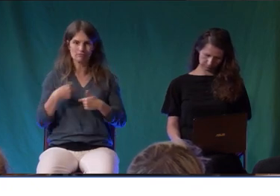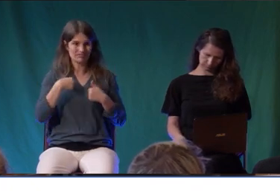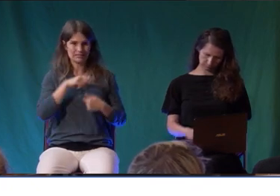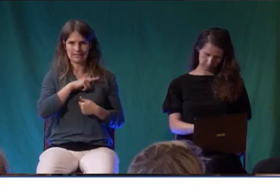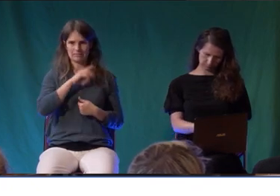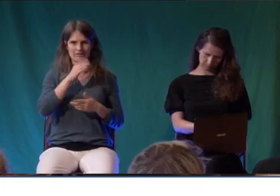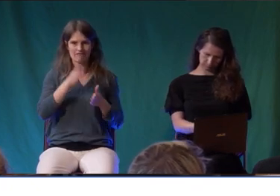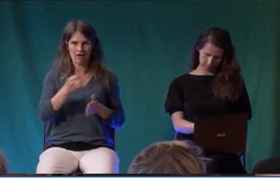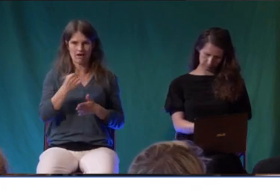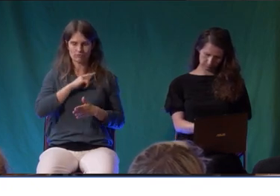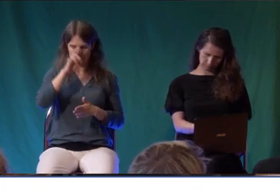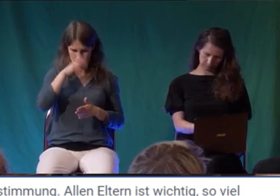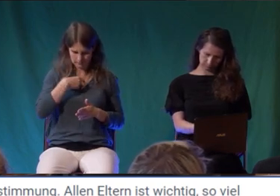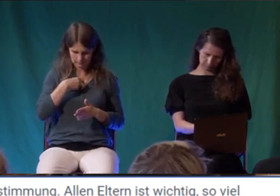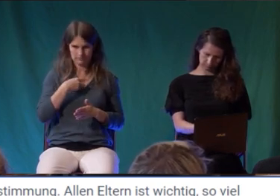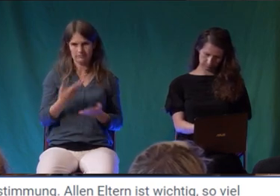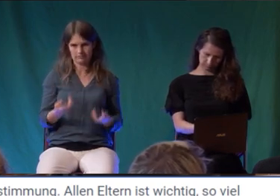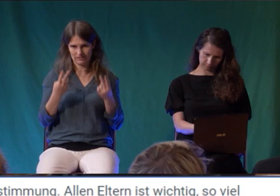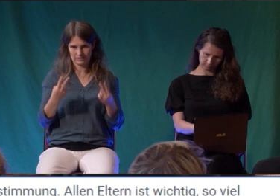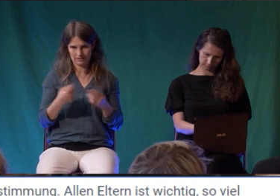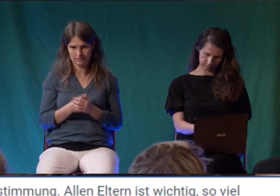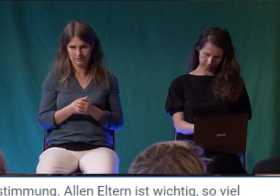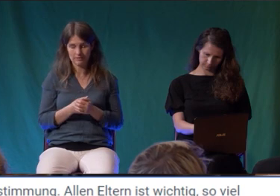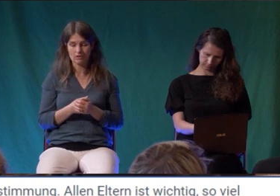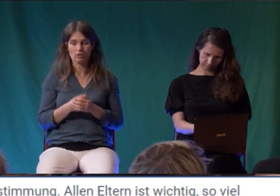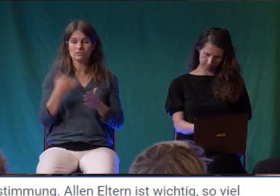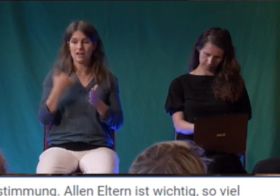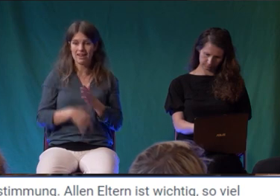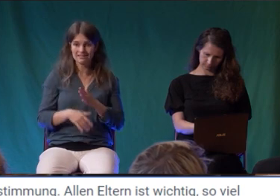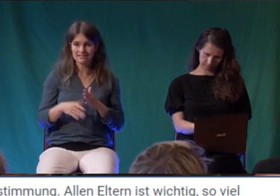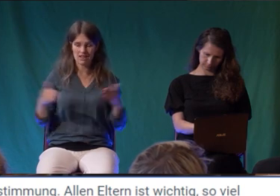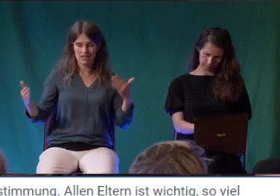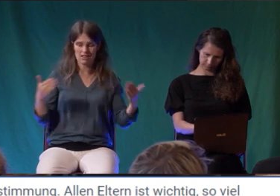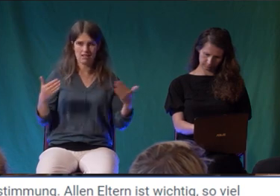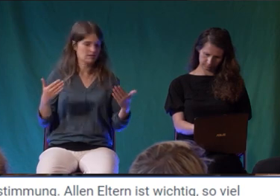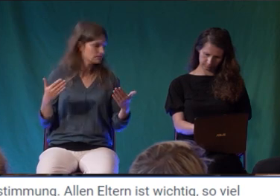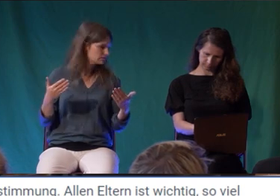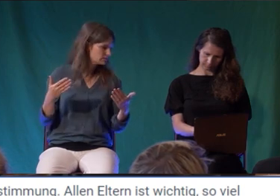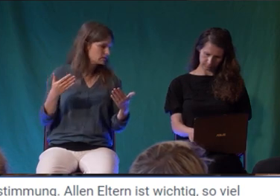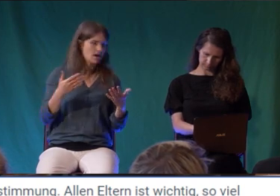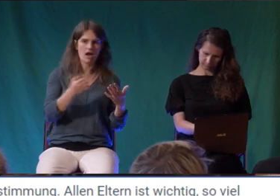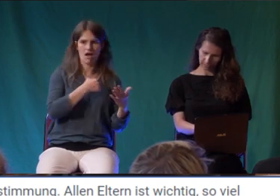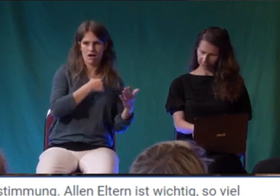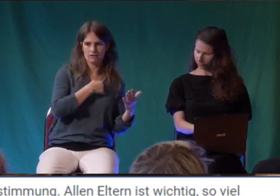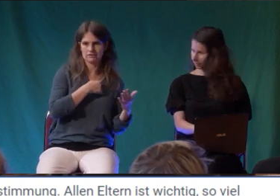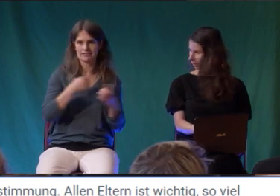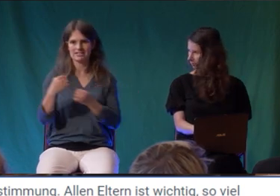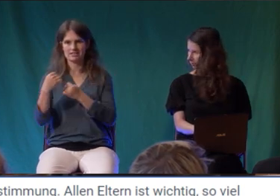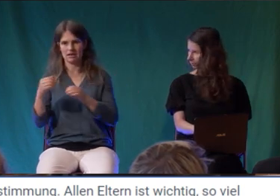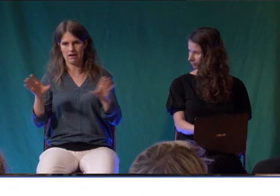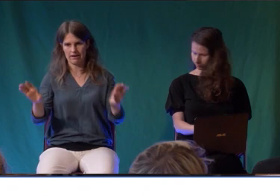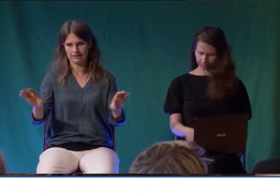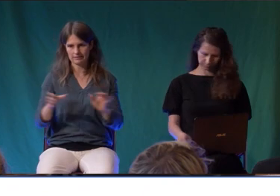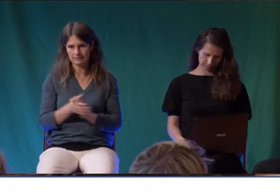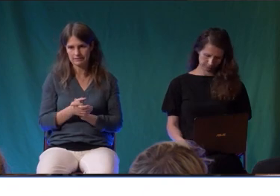Spannungsfeld ist das zwischen Angst und Sicherheit das ist auch schon mehrfach heute angeklungen Eltern mit